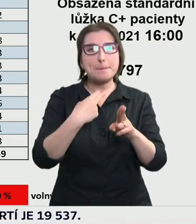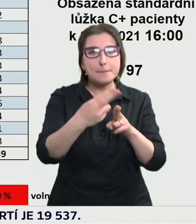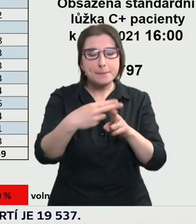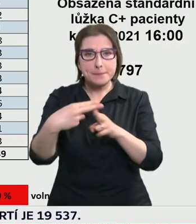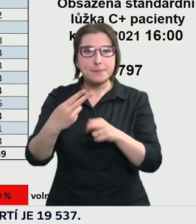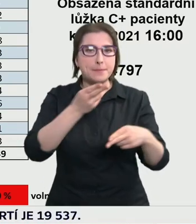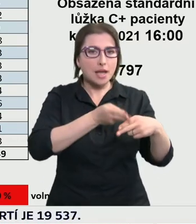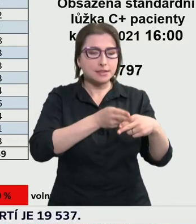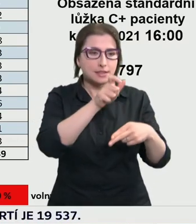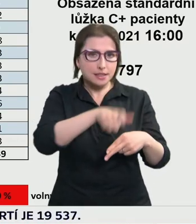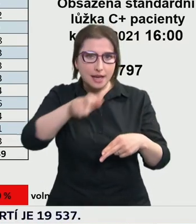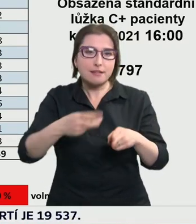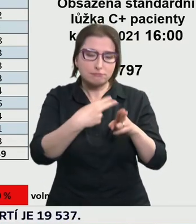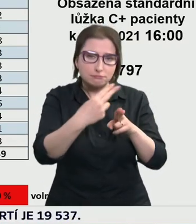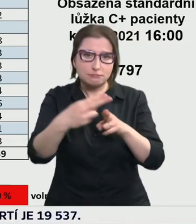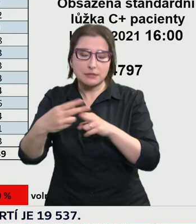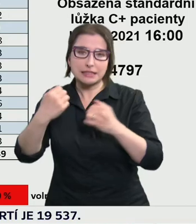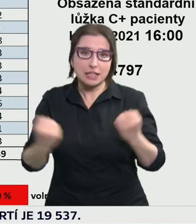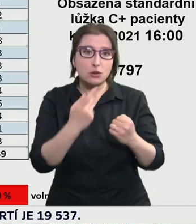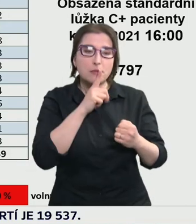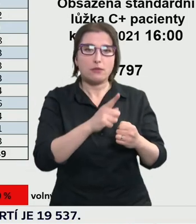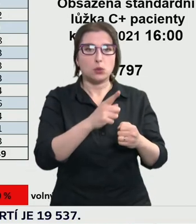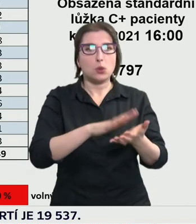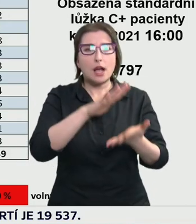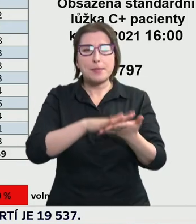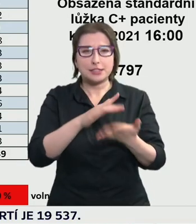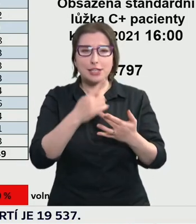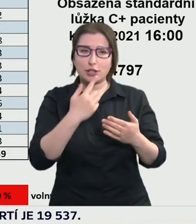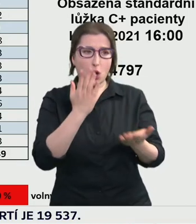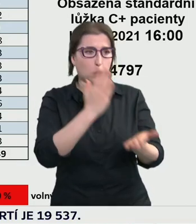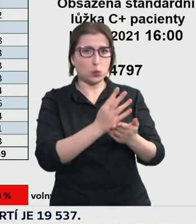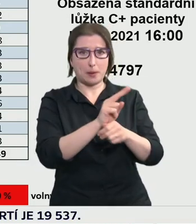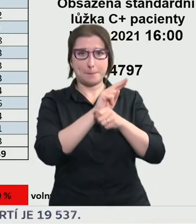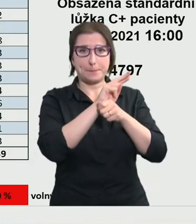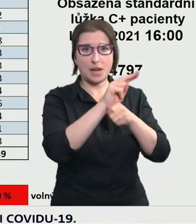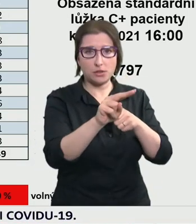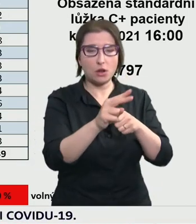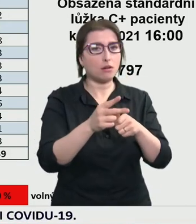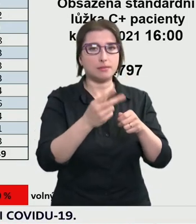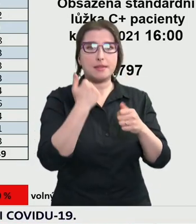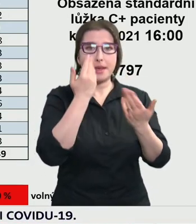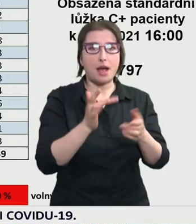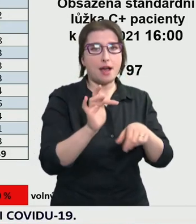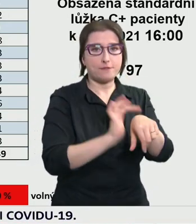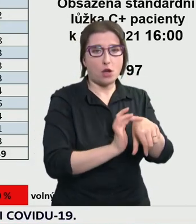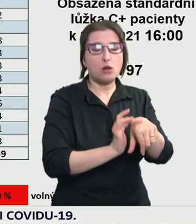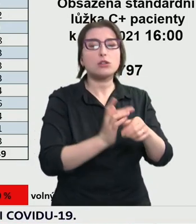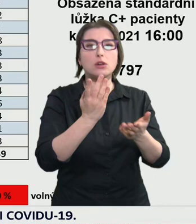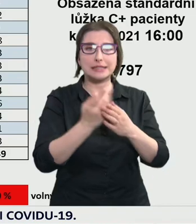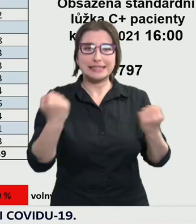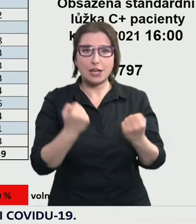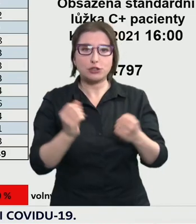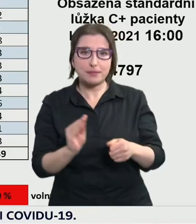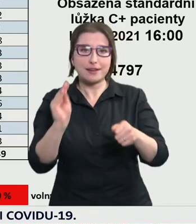jsou někde na svém vrcholu, tak jako to mluvil pan náměstek Černý, a v součinnosti s dalšími složkami